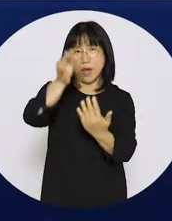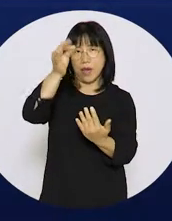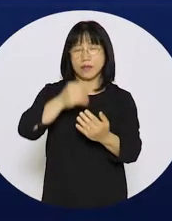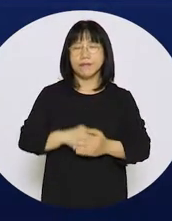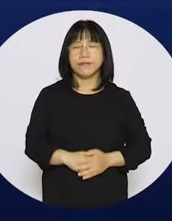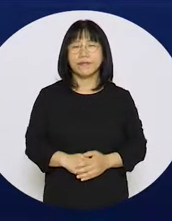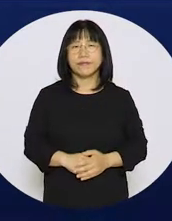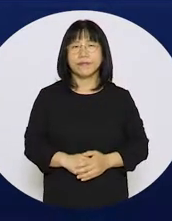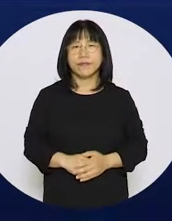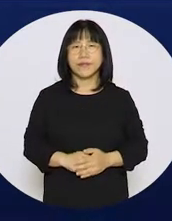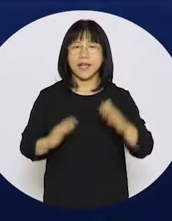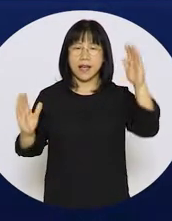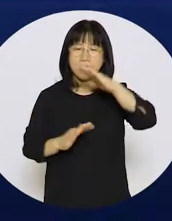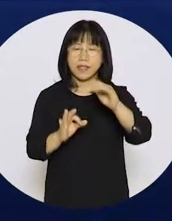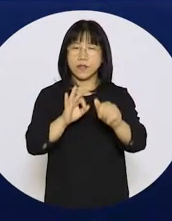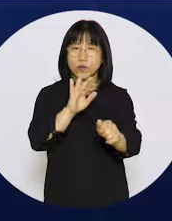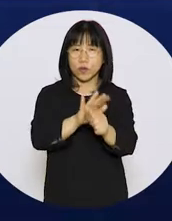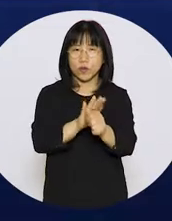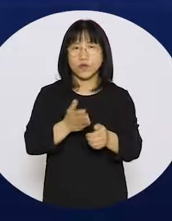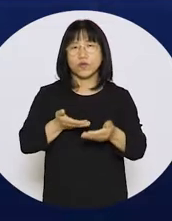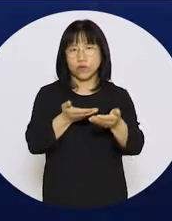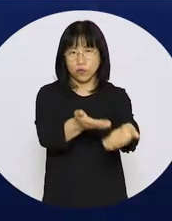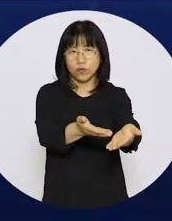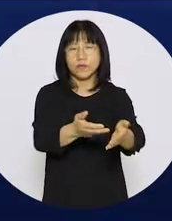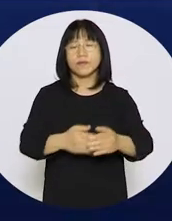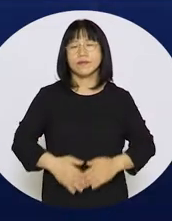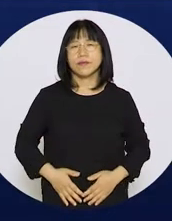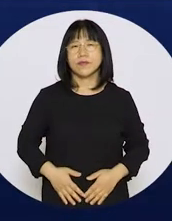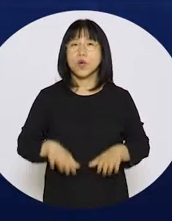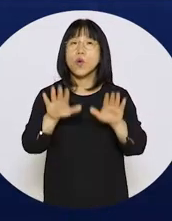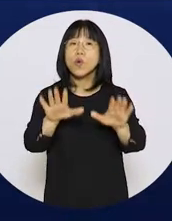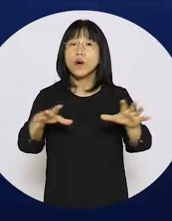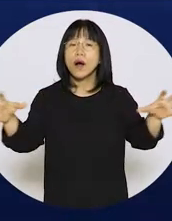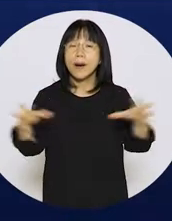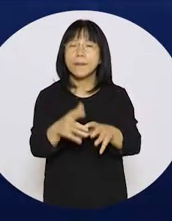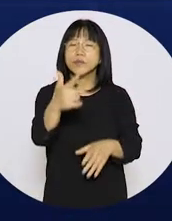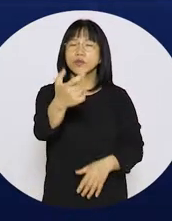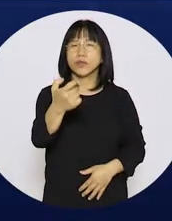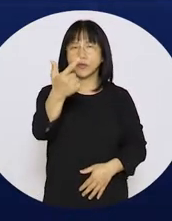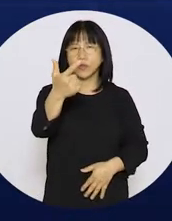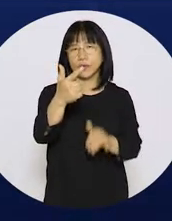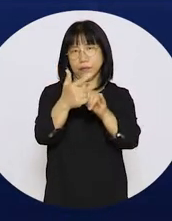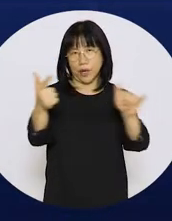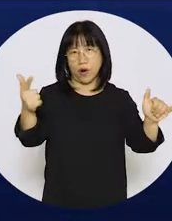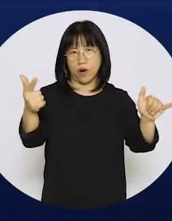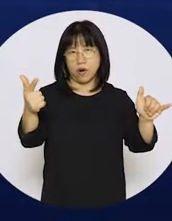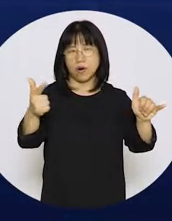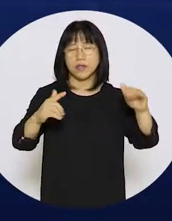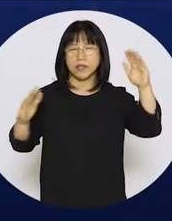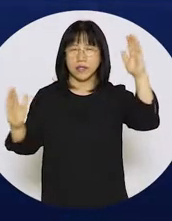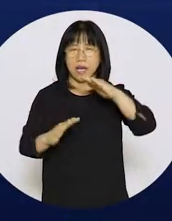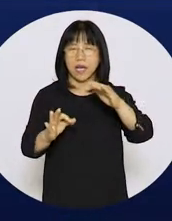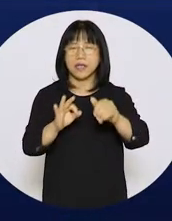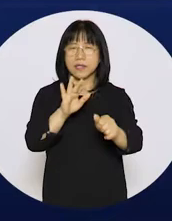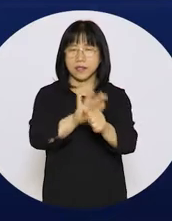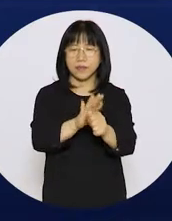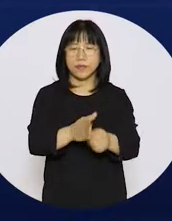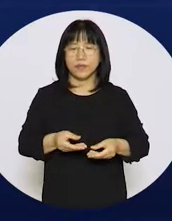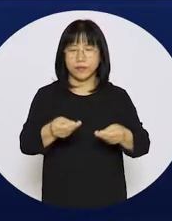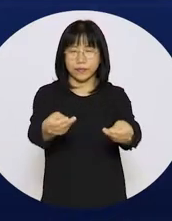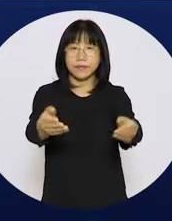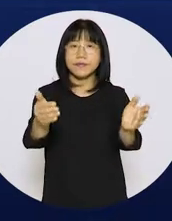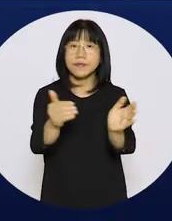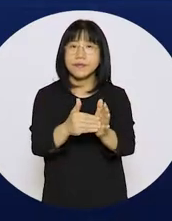장학생을 선발해 장학금을 지원하고 있는데요 올해도 모두 66명 에게 따뜻한 마음을 담아 장학금을